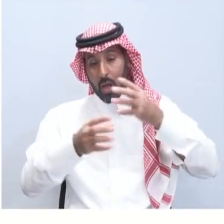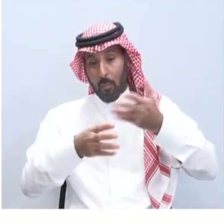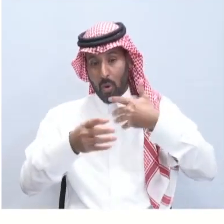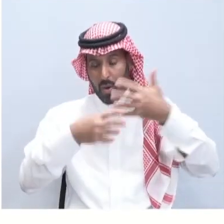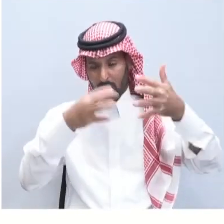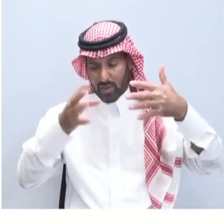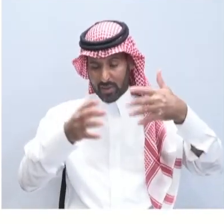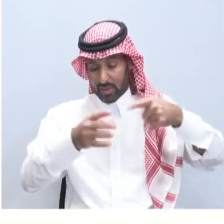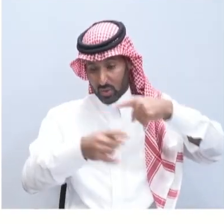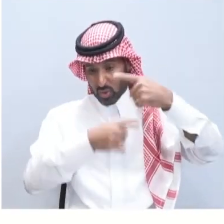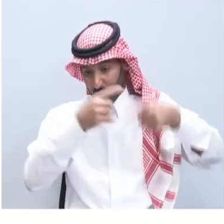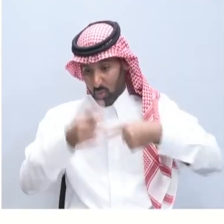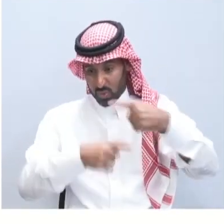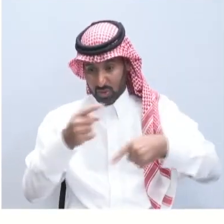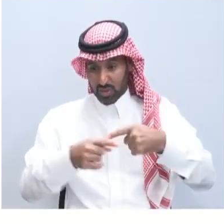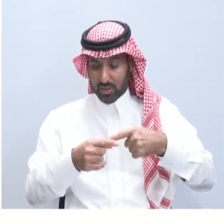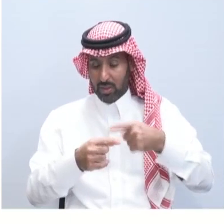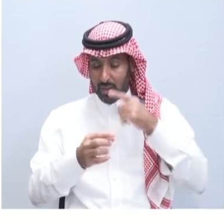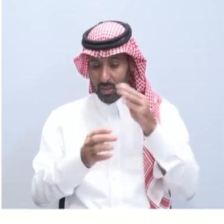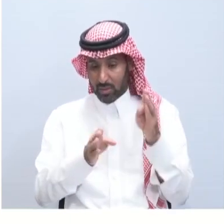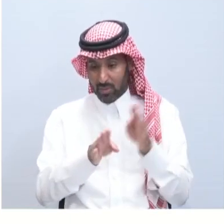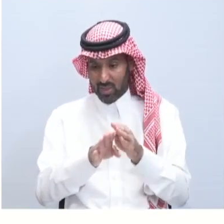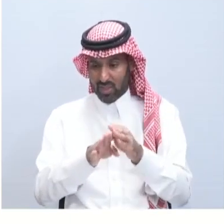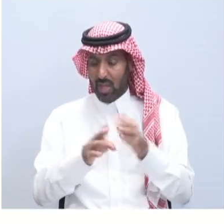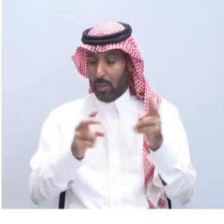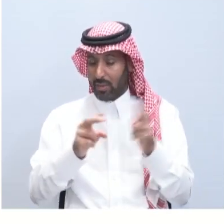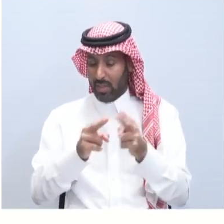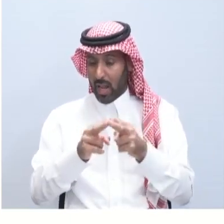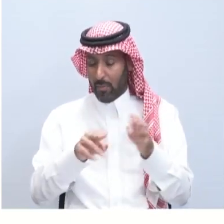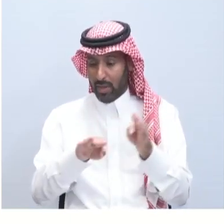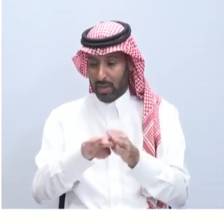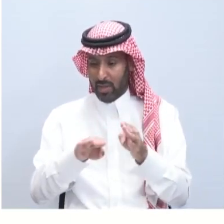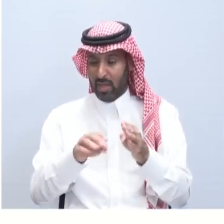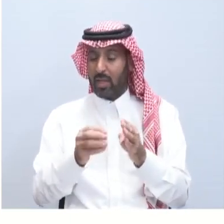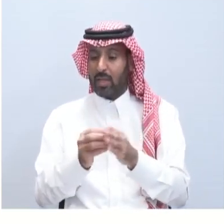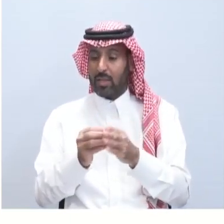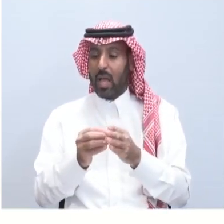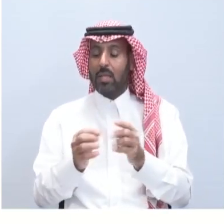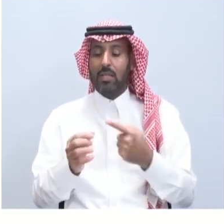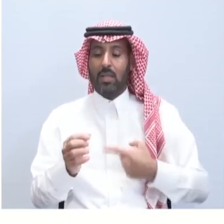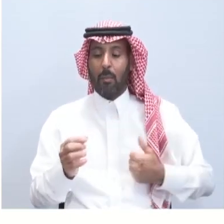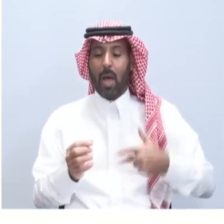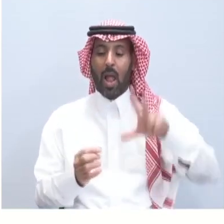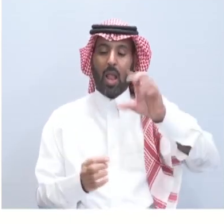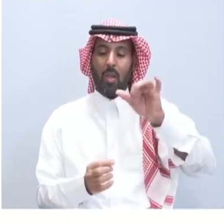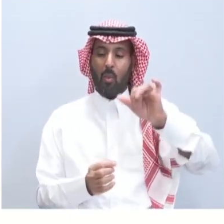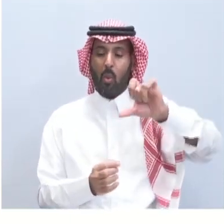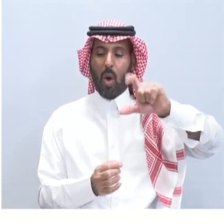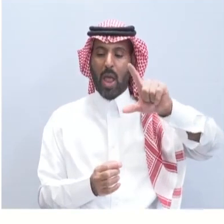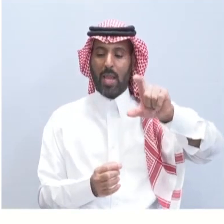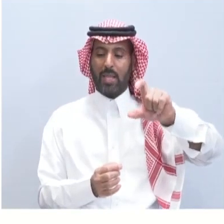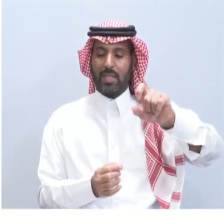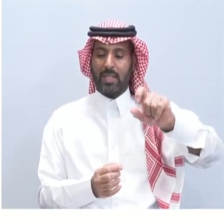التوربين متصل بمغناطيس كهربائي يسمى المولد والذي يقوم